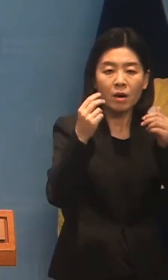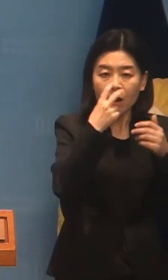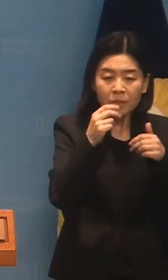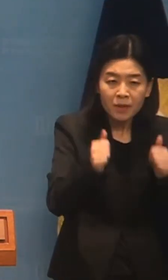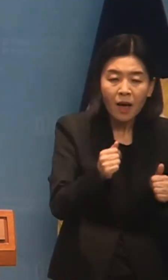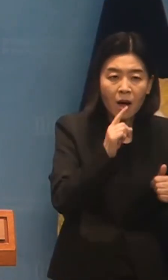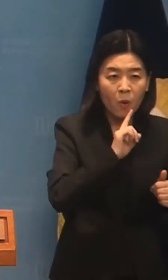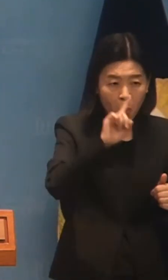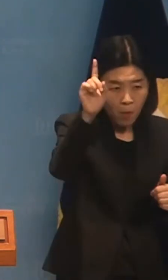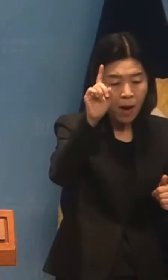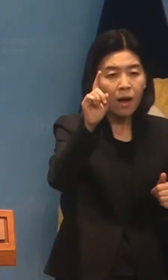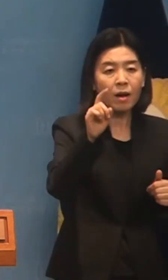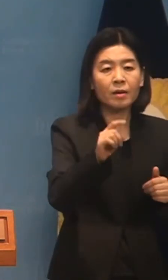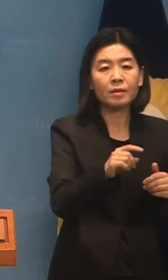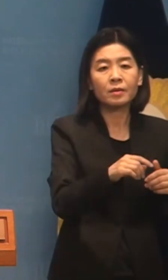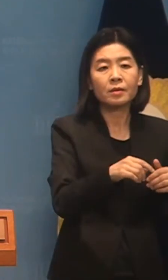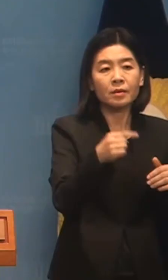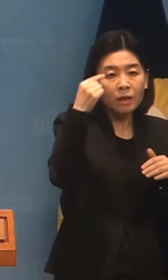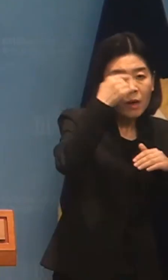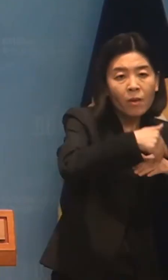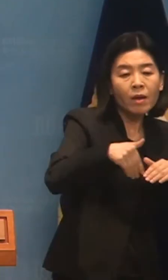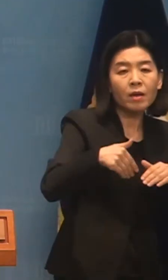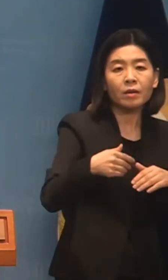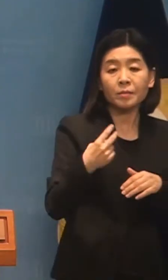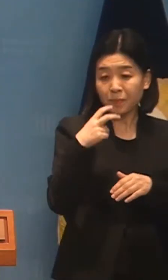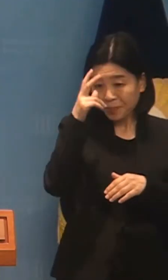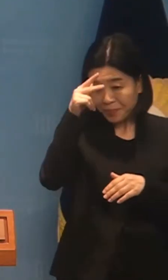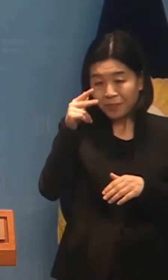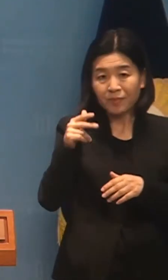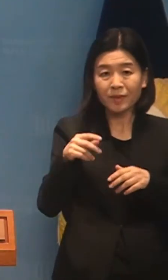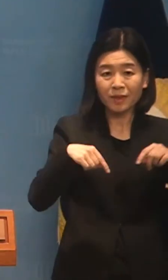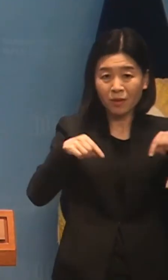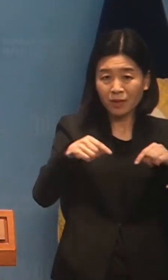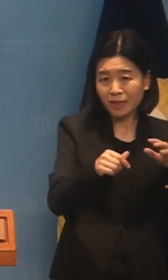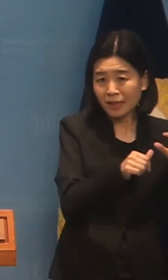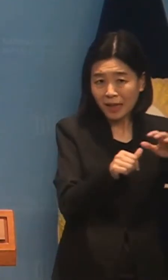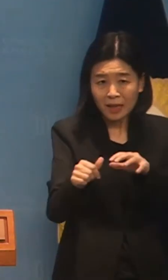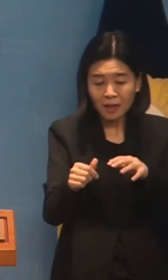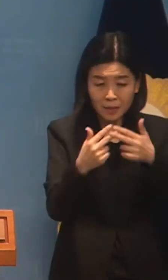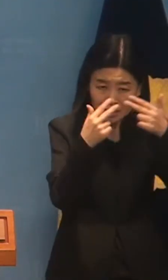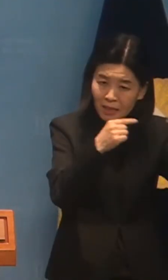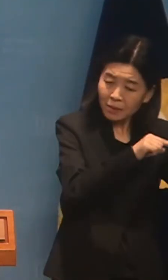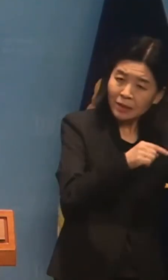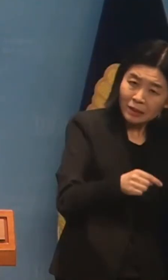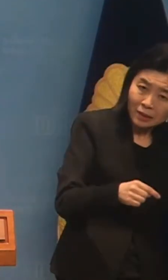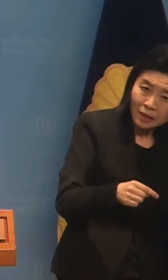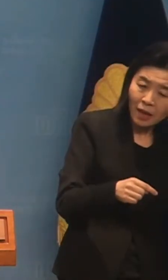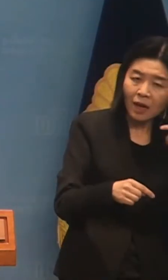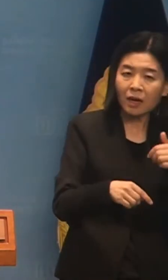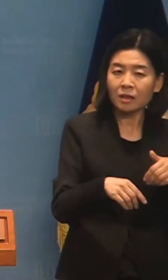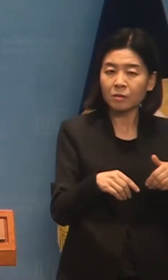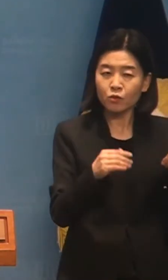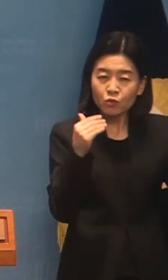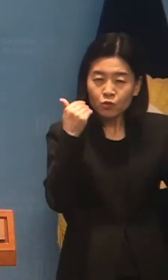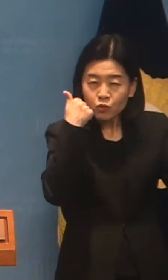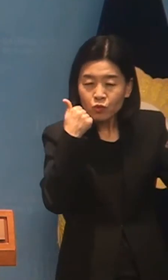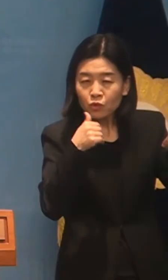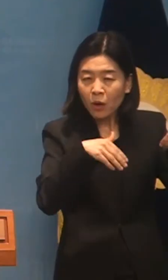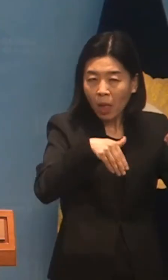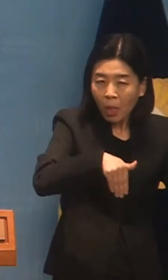이 검판사들을 정치 탄압하는 것이 본인의 뜻인지 아니면 하수인들의